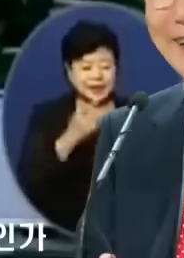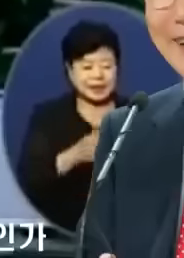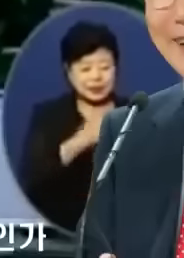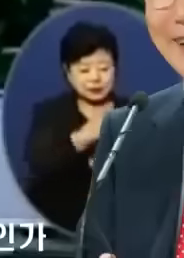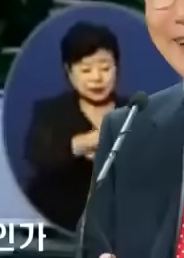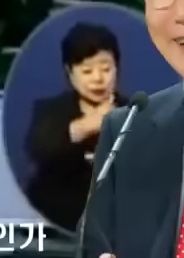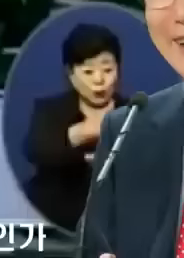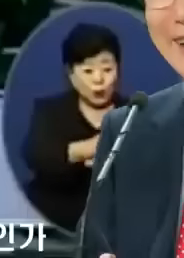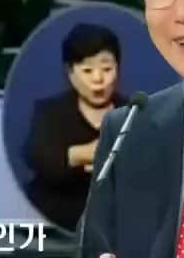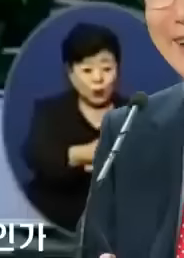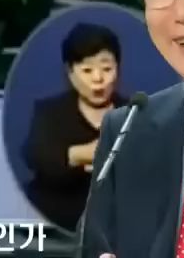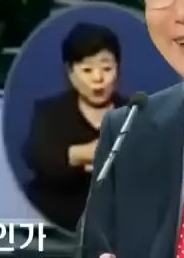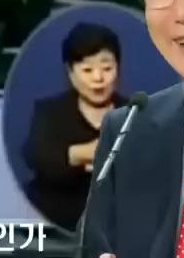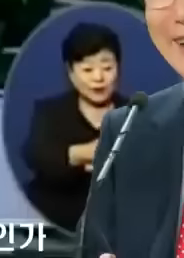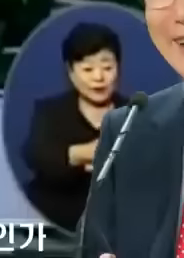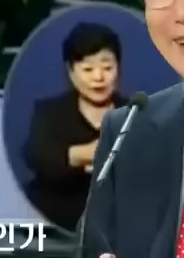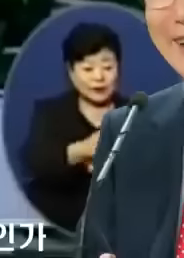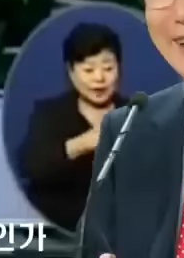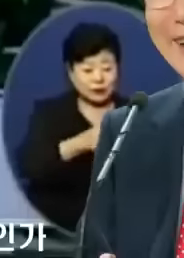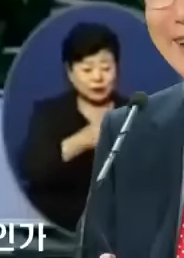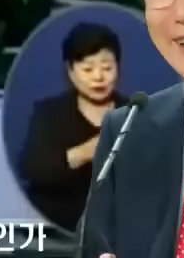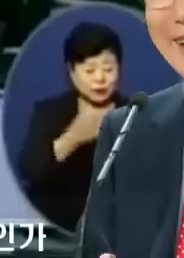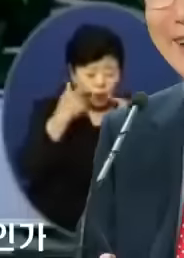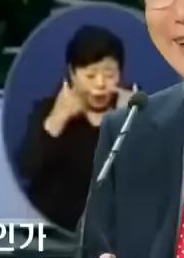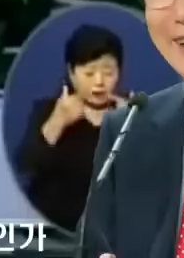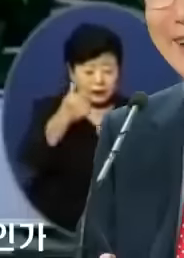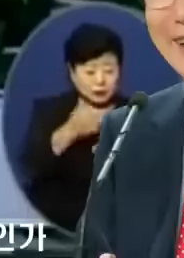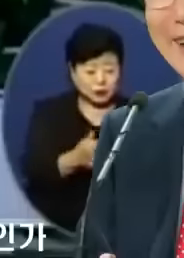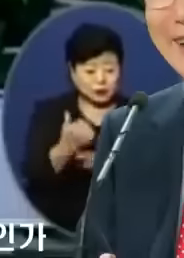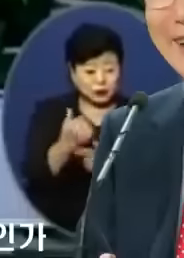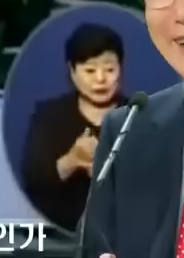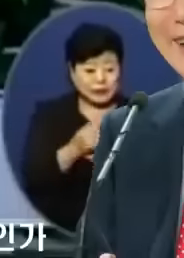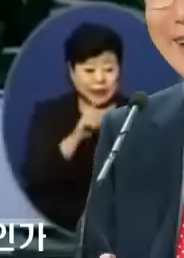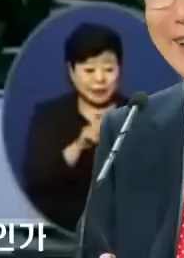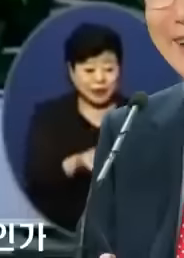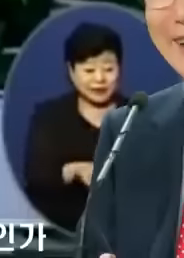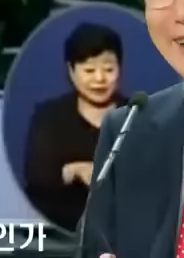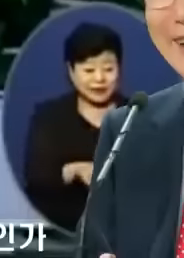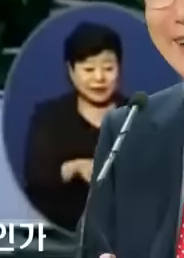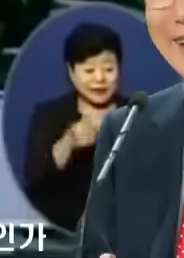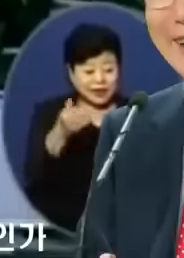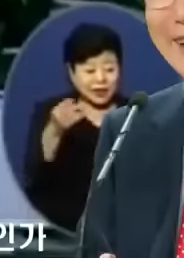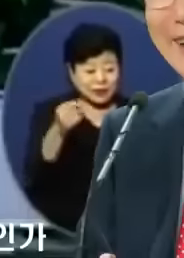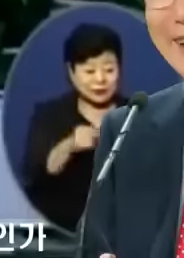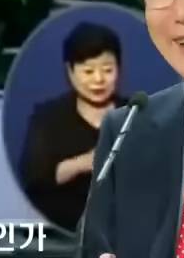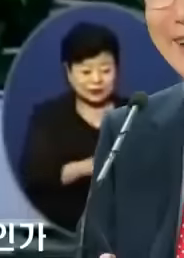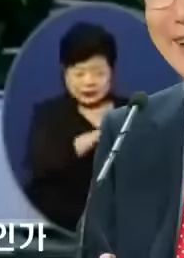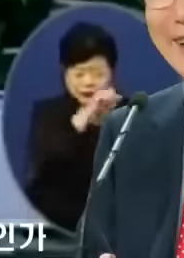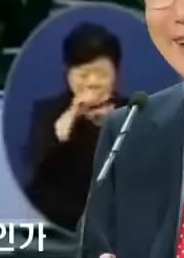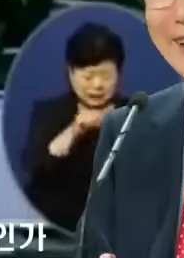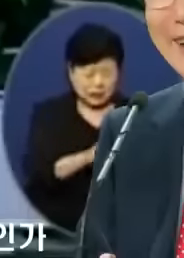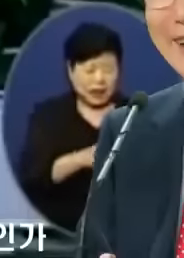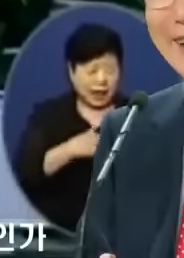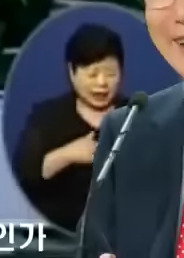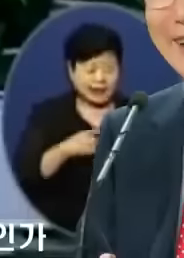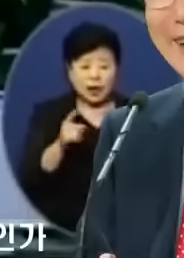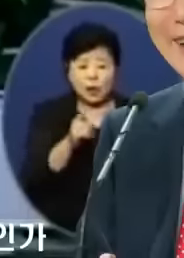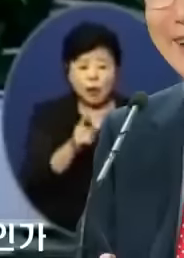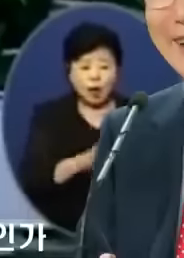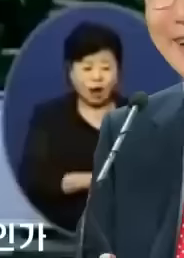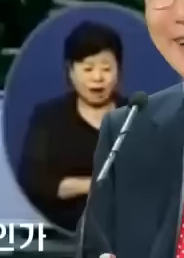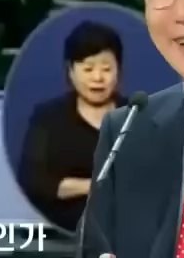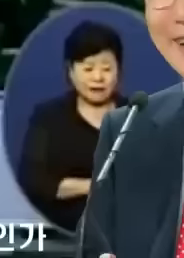예수 그리스도를 나의 구주로 확실히 모시고 의지하면 여러분 생애 속에 꼭 알아야 될 것이 있는